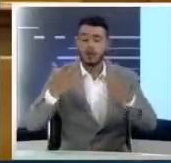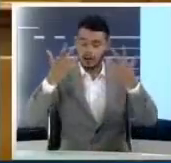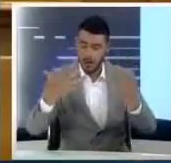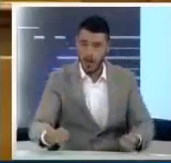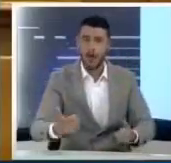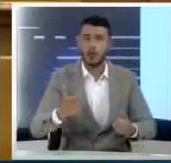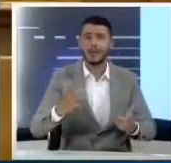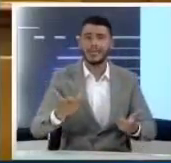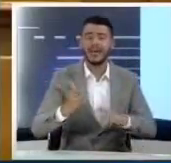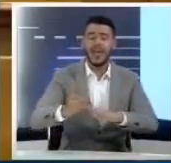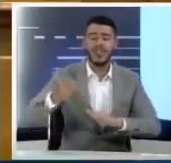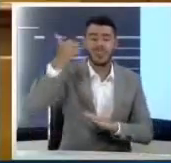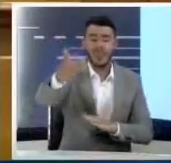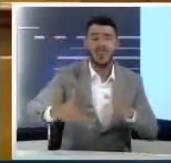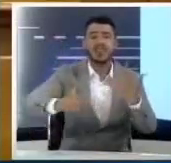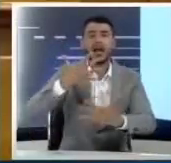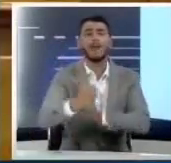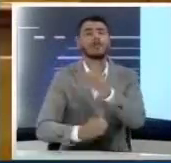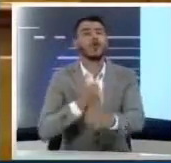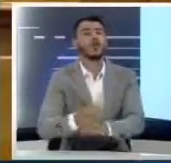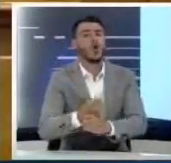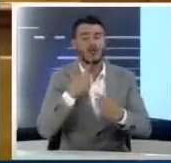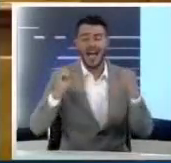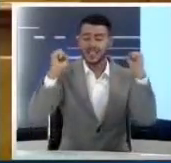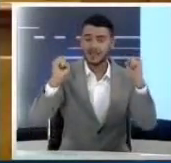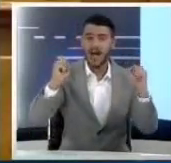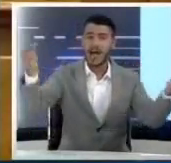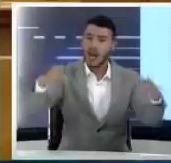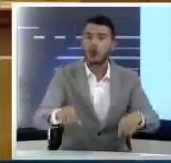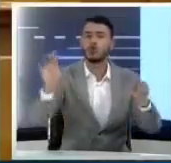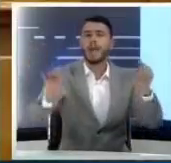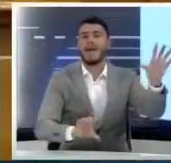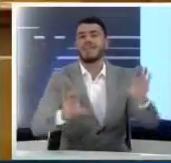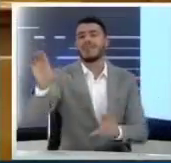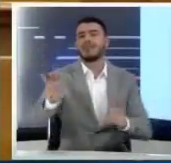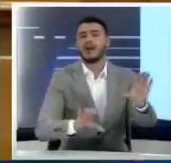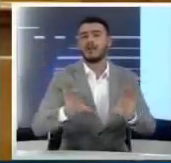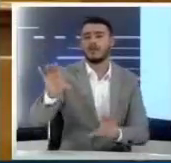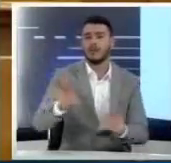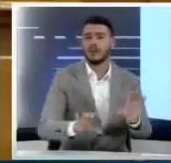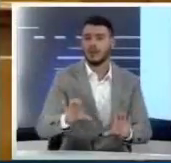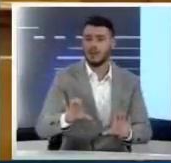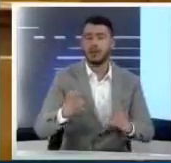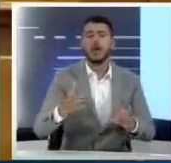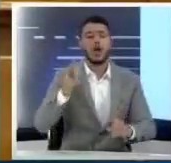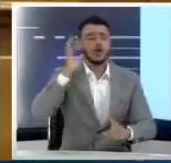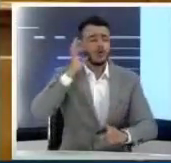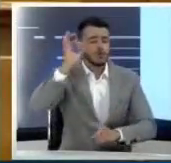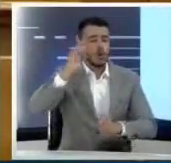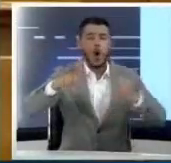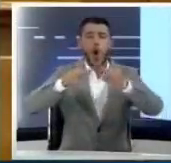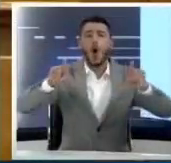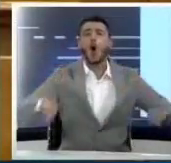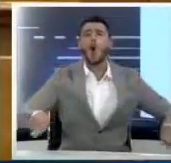διάδρομο τουλάχιστον για 15 χρόνια. Με την επιμήκυνση των οριμάνσεων του EFSF, με το